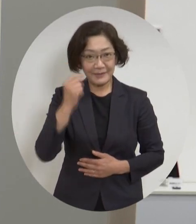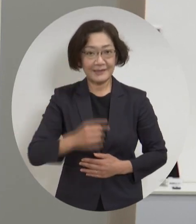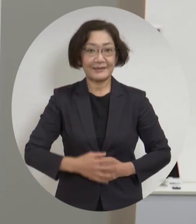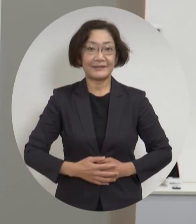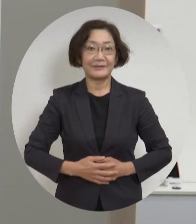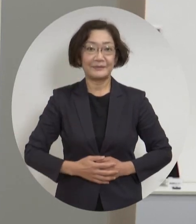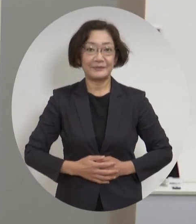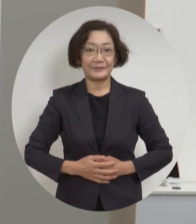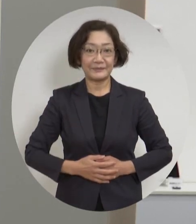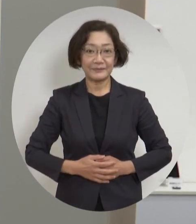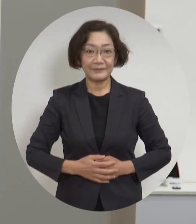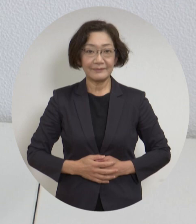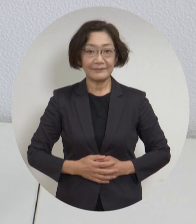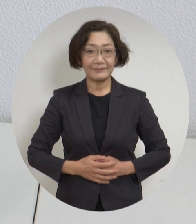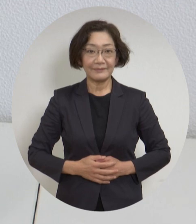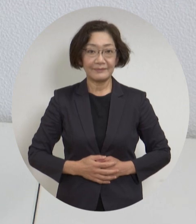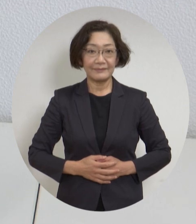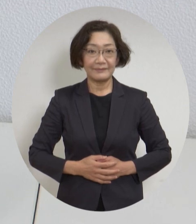思っております。